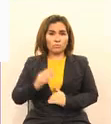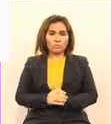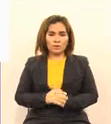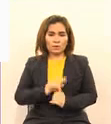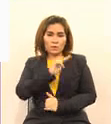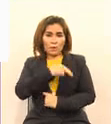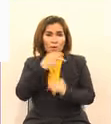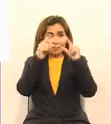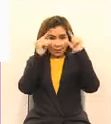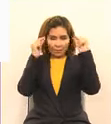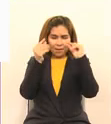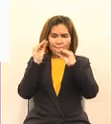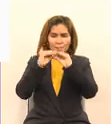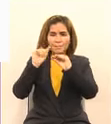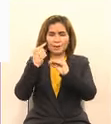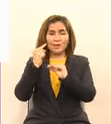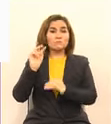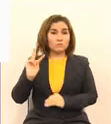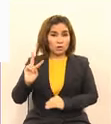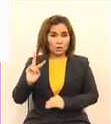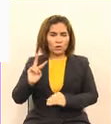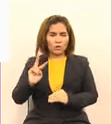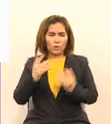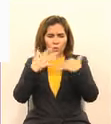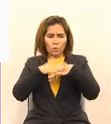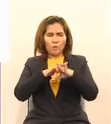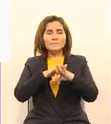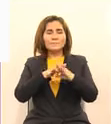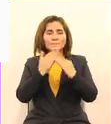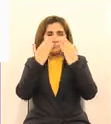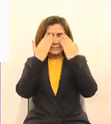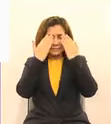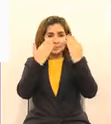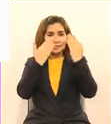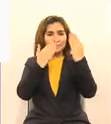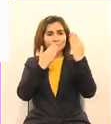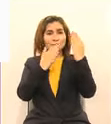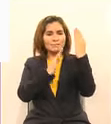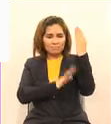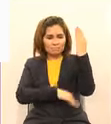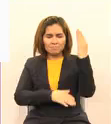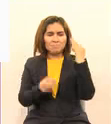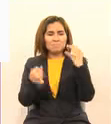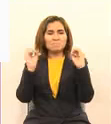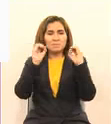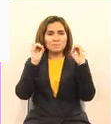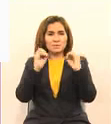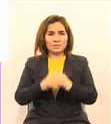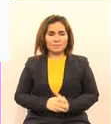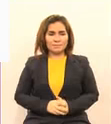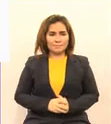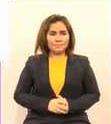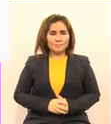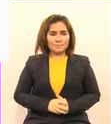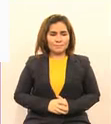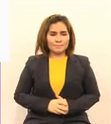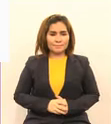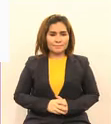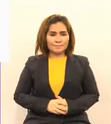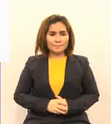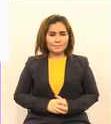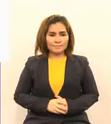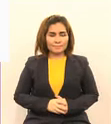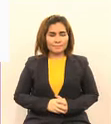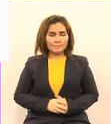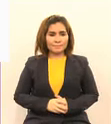รทางการแพทย์เรา2รายพิธีศาสนาที่ดาวะนี้ไม่มีนะฮะแต่สิ่งที่มีเพิ่มขึ้นอย่